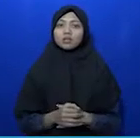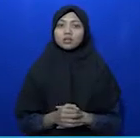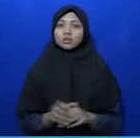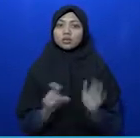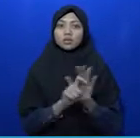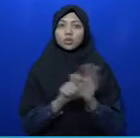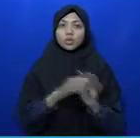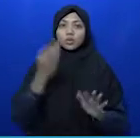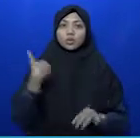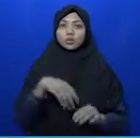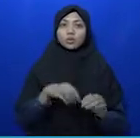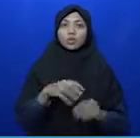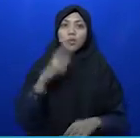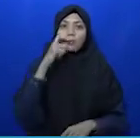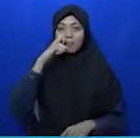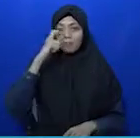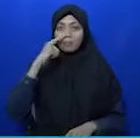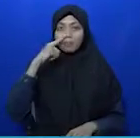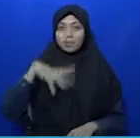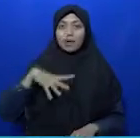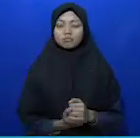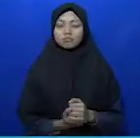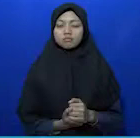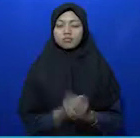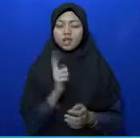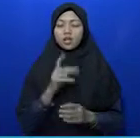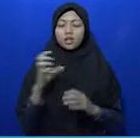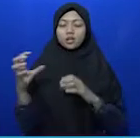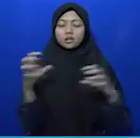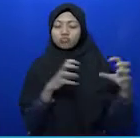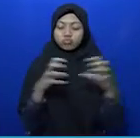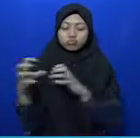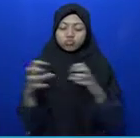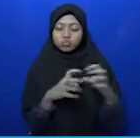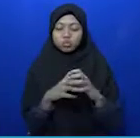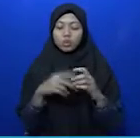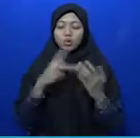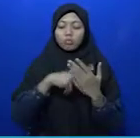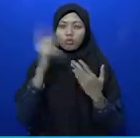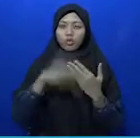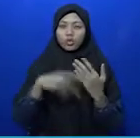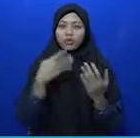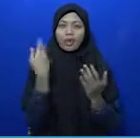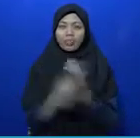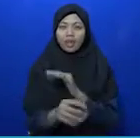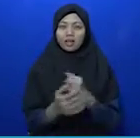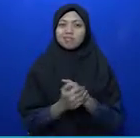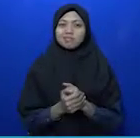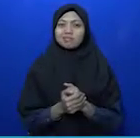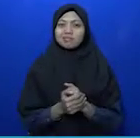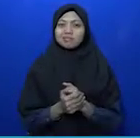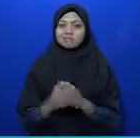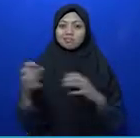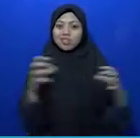saham. Nah, kita kalau mengalami sengketa, karena bodas itu proyek dibatalkan, sengketa